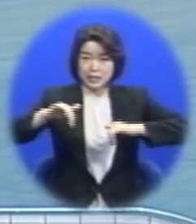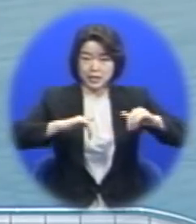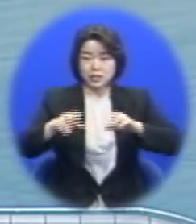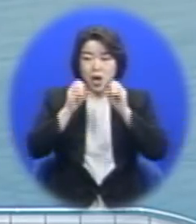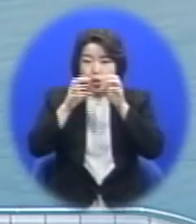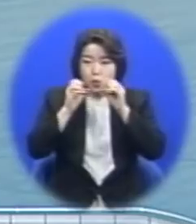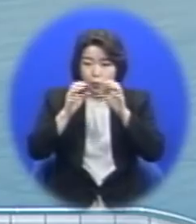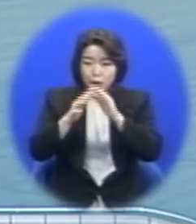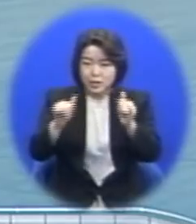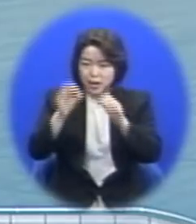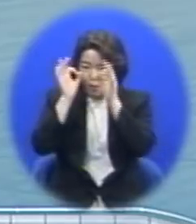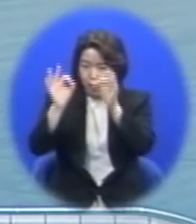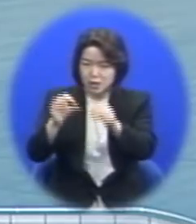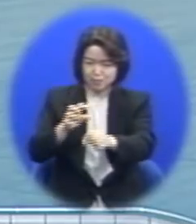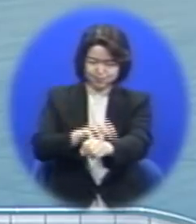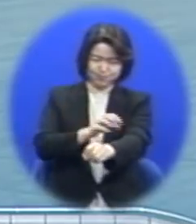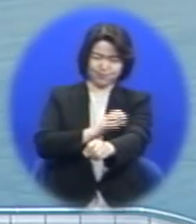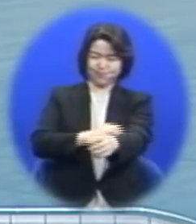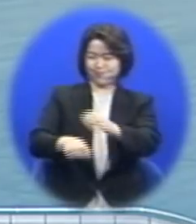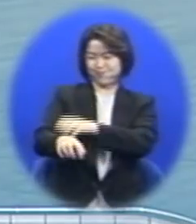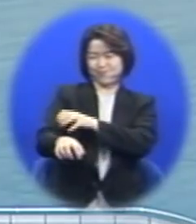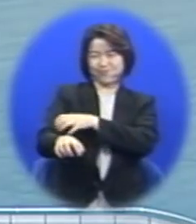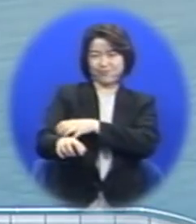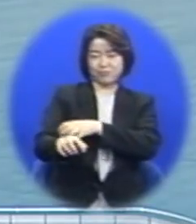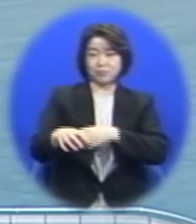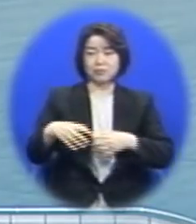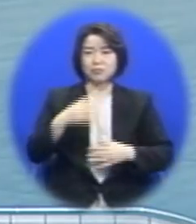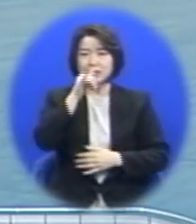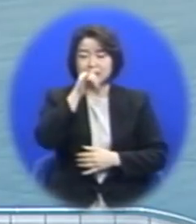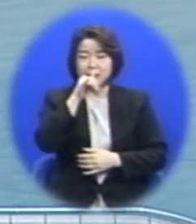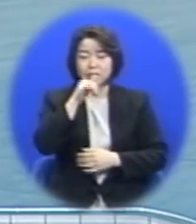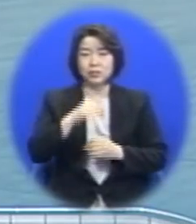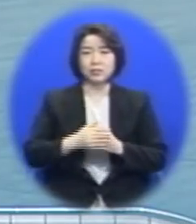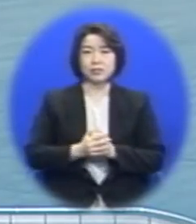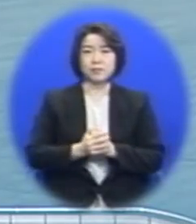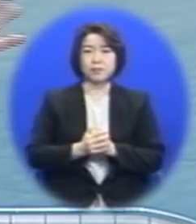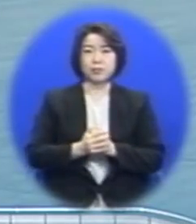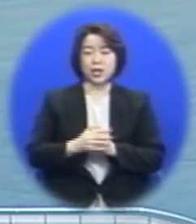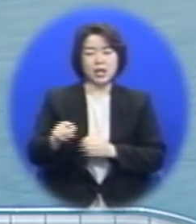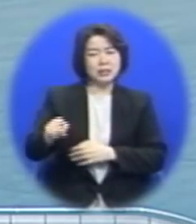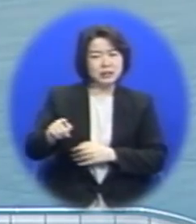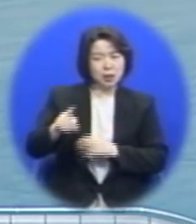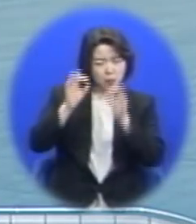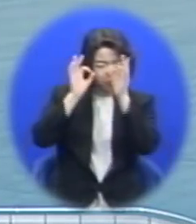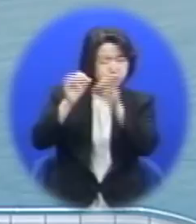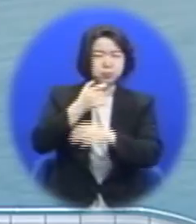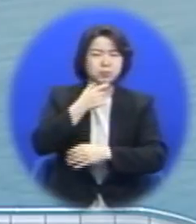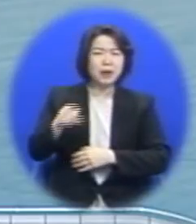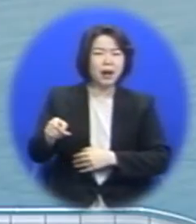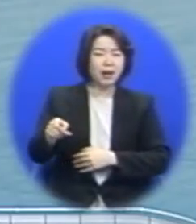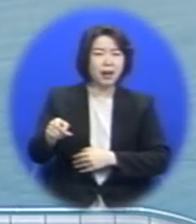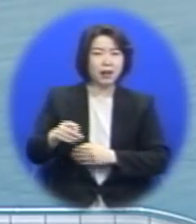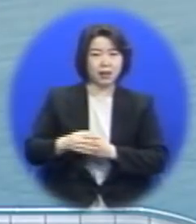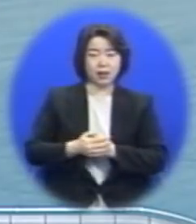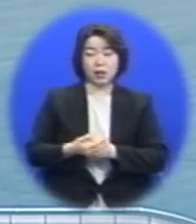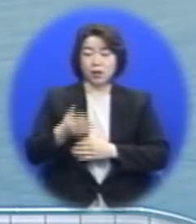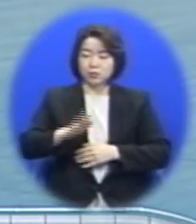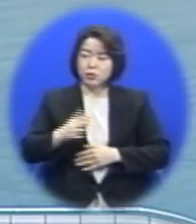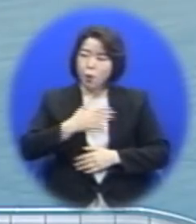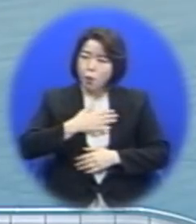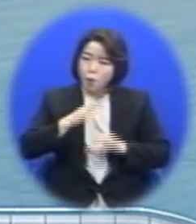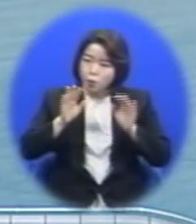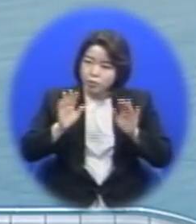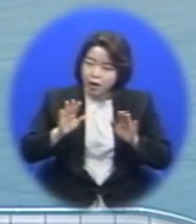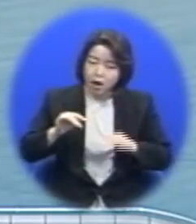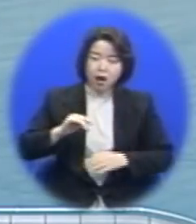사람 보면 두드러기가 나는 체질이었대요. 그게 너무 보기 싫어서. 그런데 오늘은